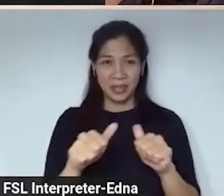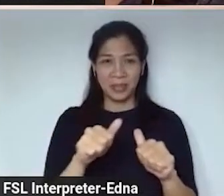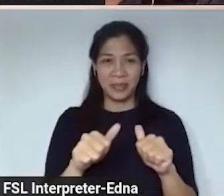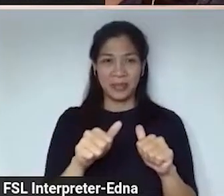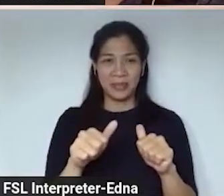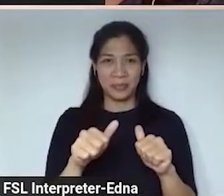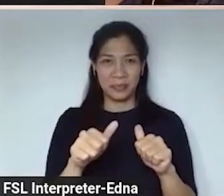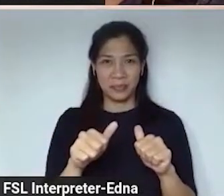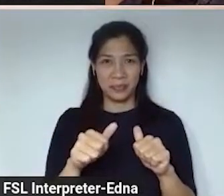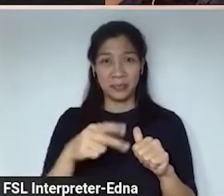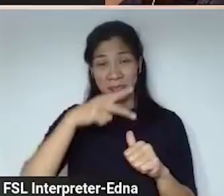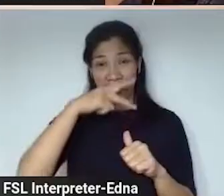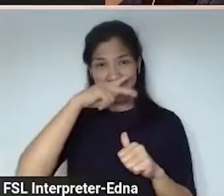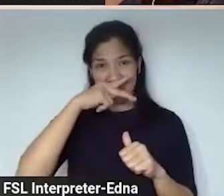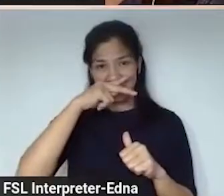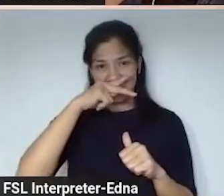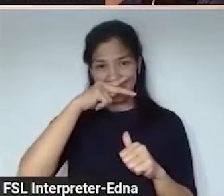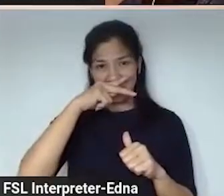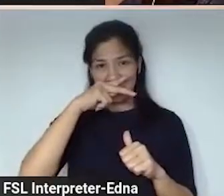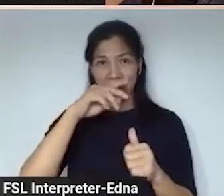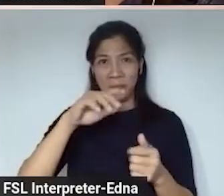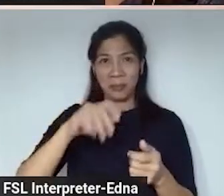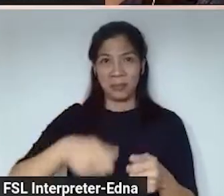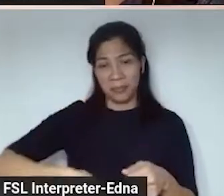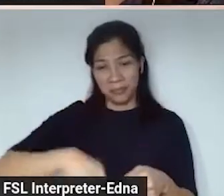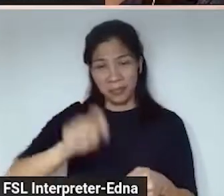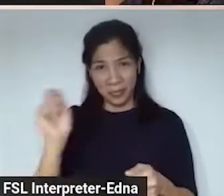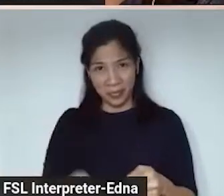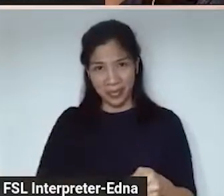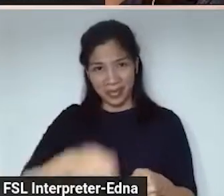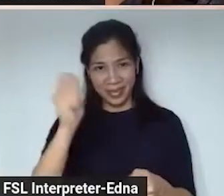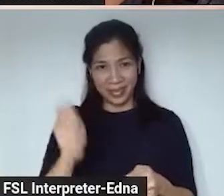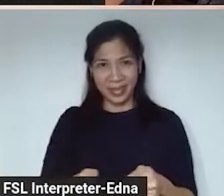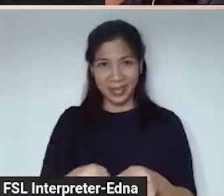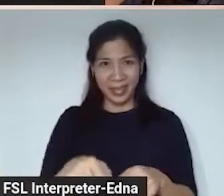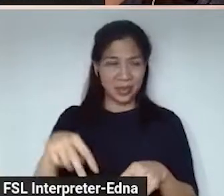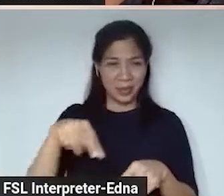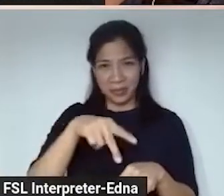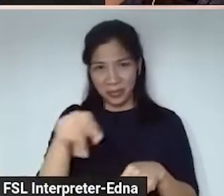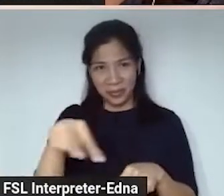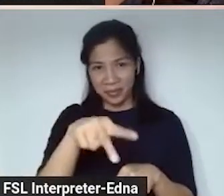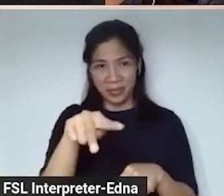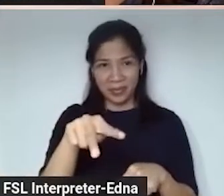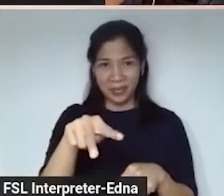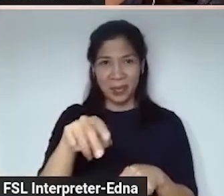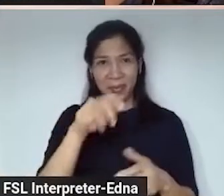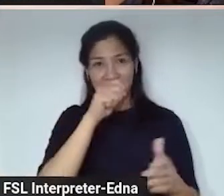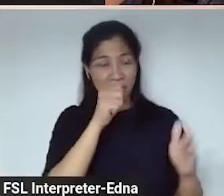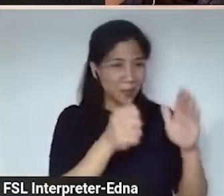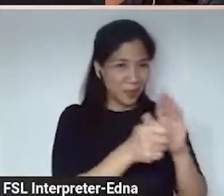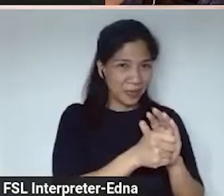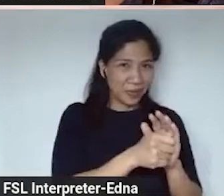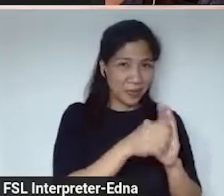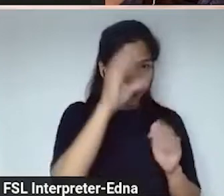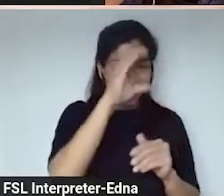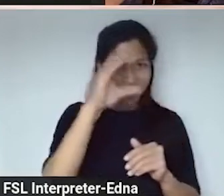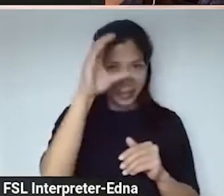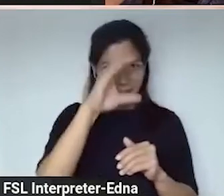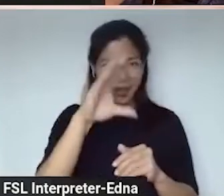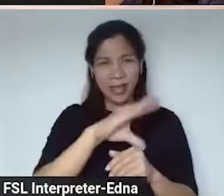bata pa, no? Nagtutumbang preso, nagpapatintero, nagtataguan, and other sports.